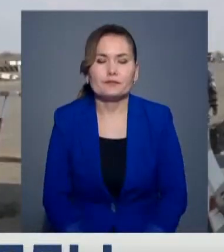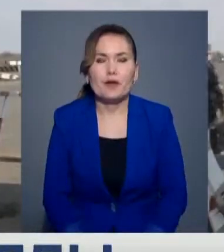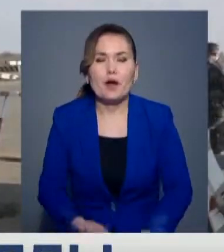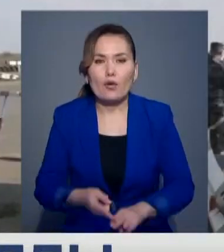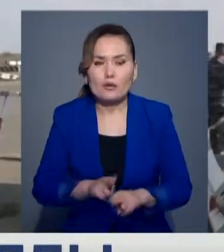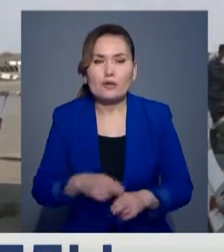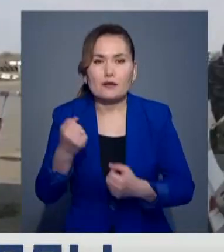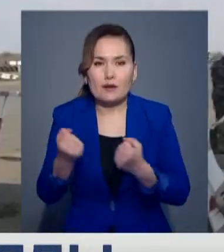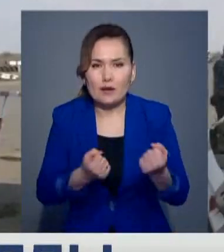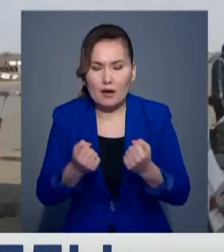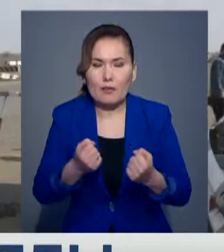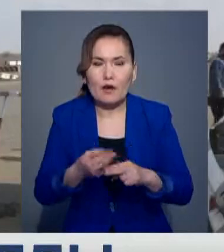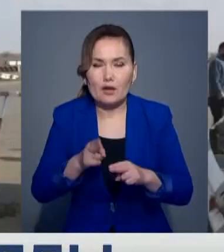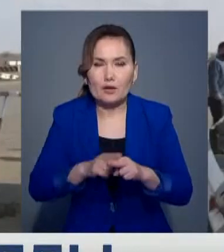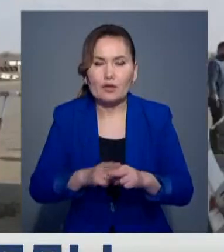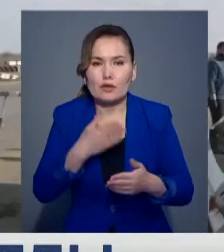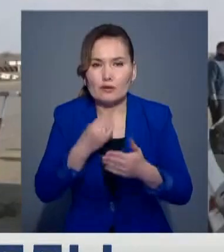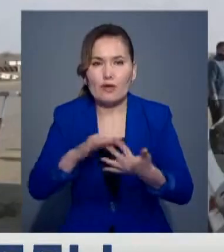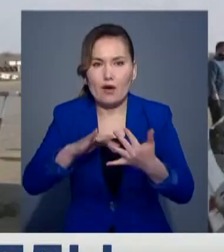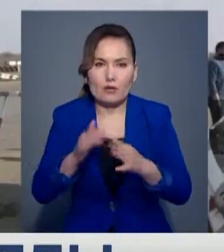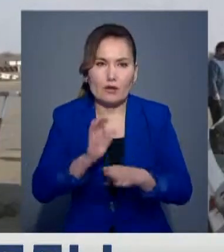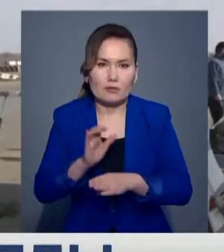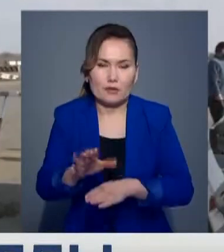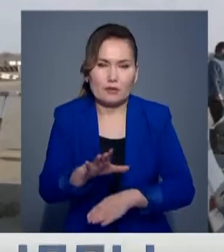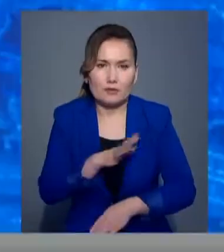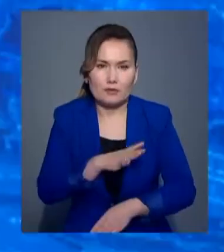Онда кісілерді біз қайтан мекен жерлеріне қайтарылды.